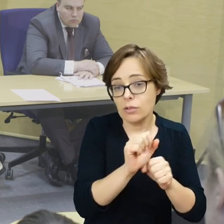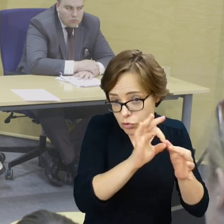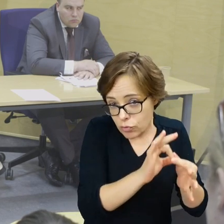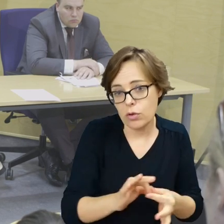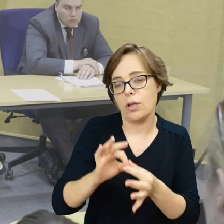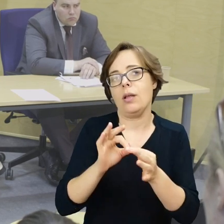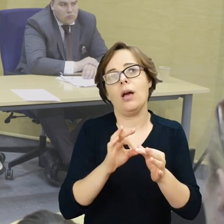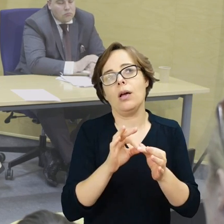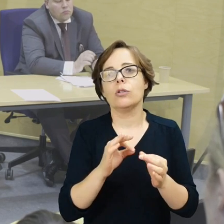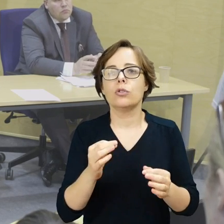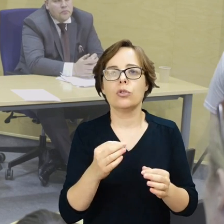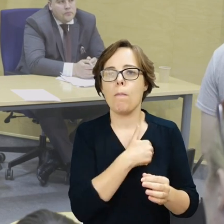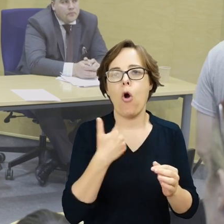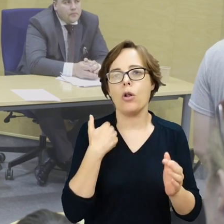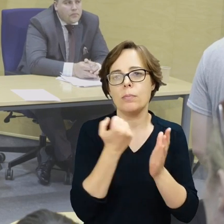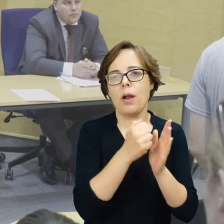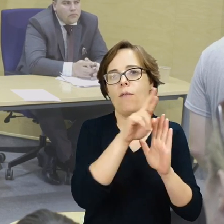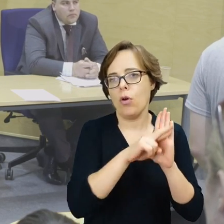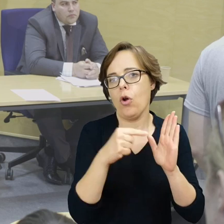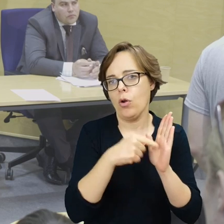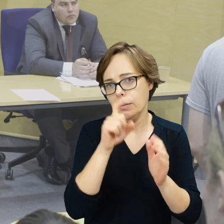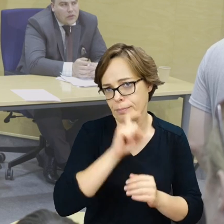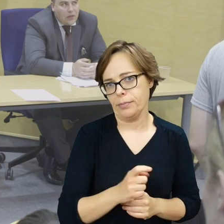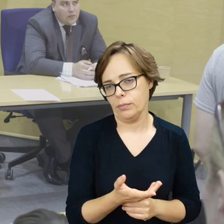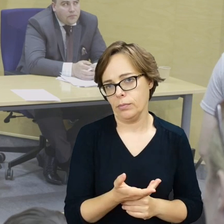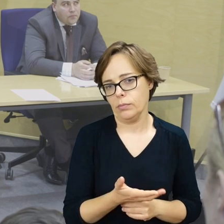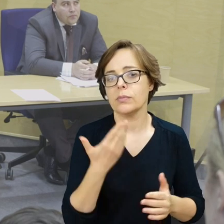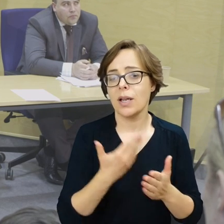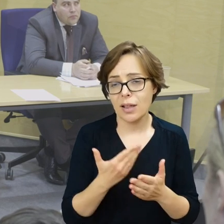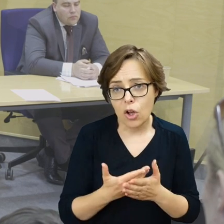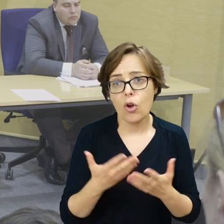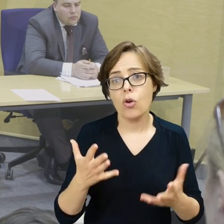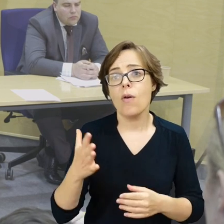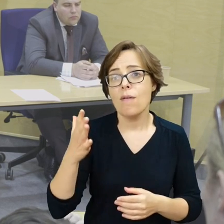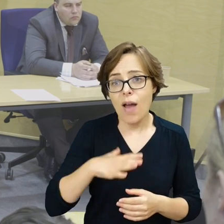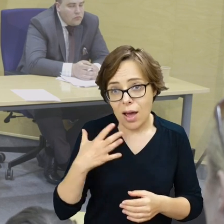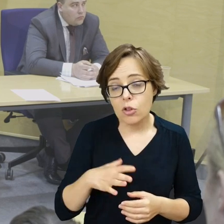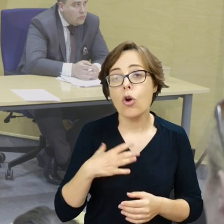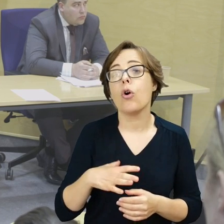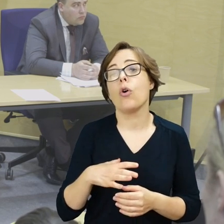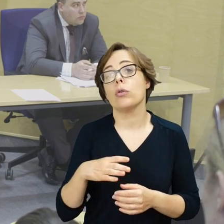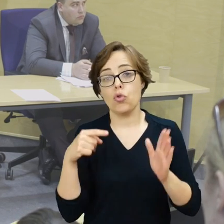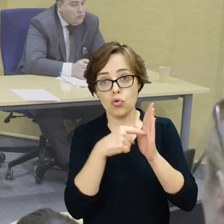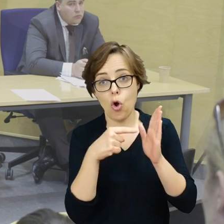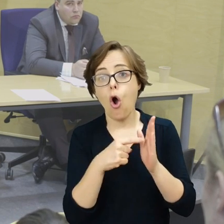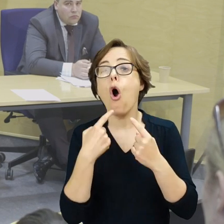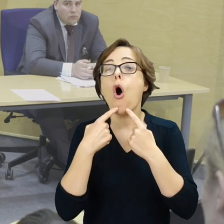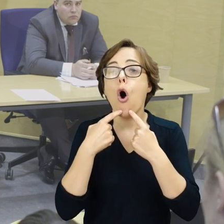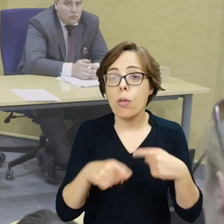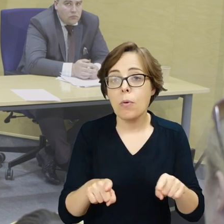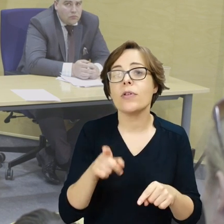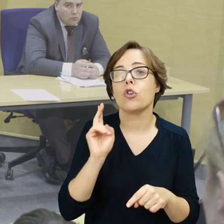normą prawa stanowionego, więc pora, aby wreszcie odpowiedzialność wzięli za to ludzie, którzy mają ku temu